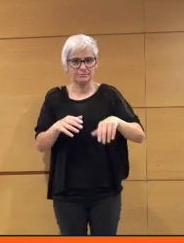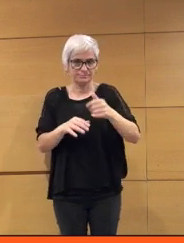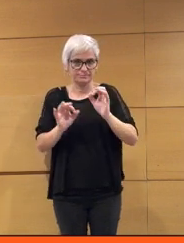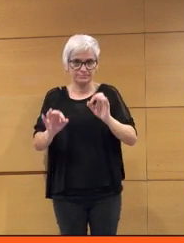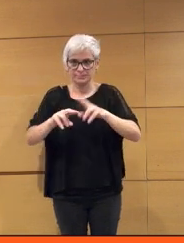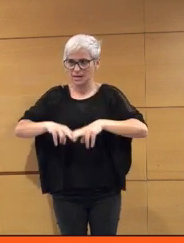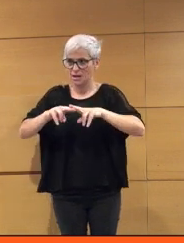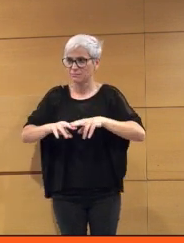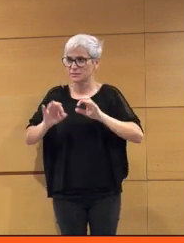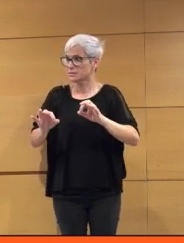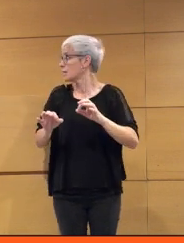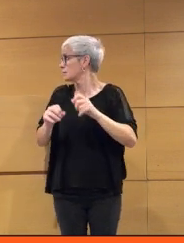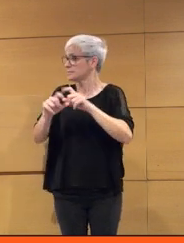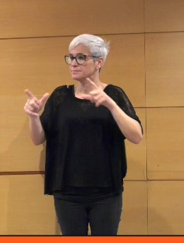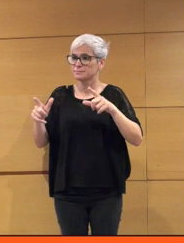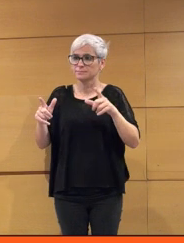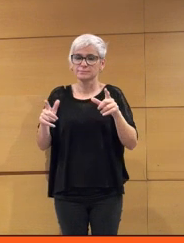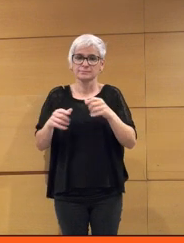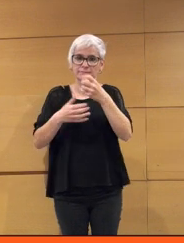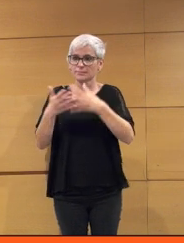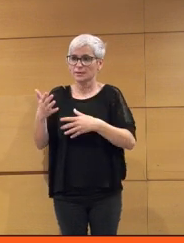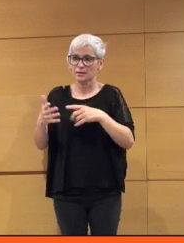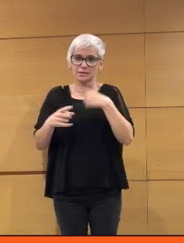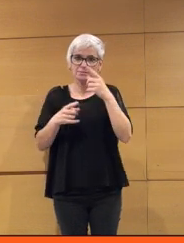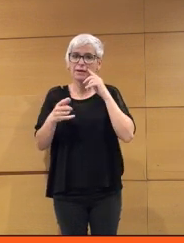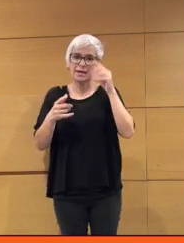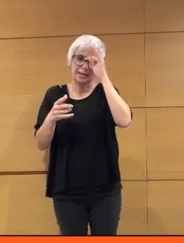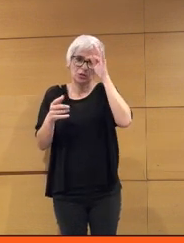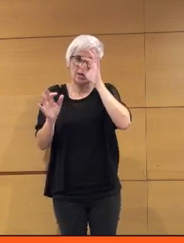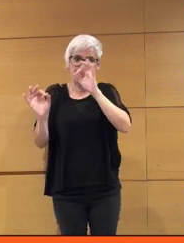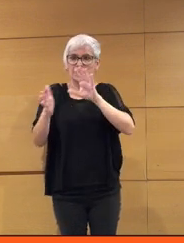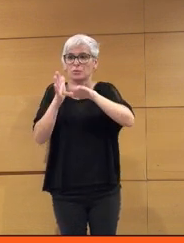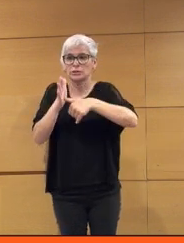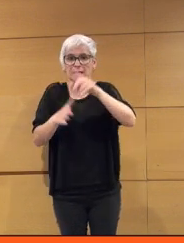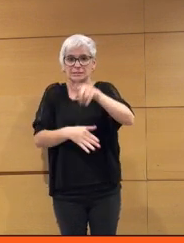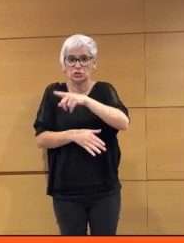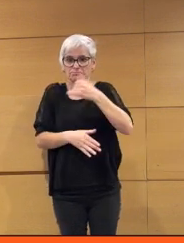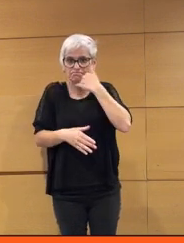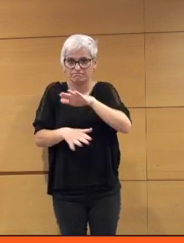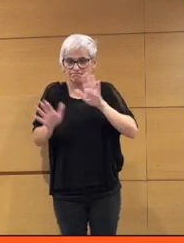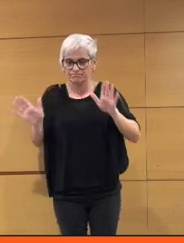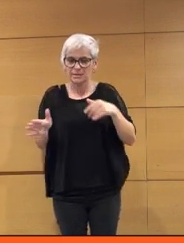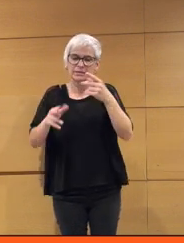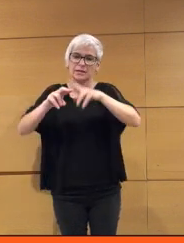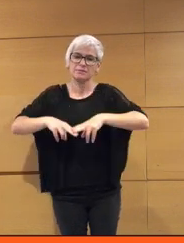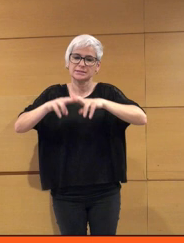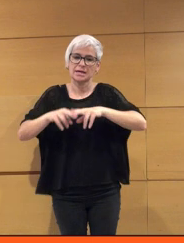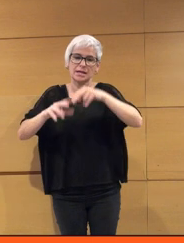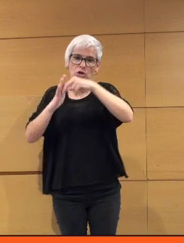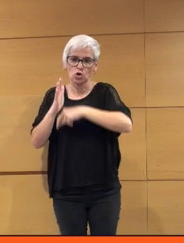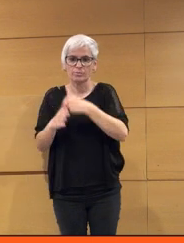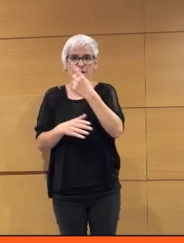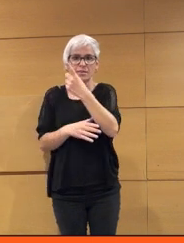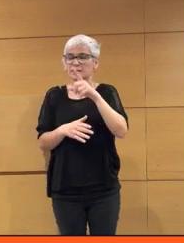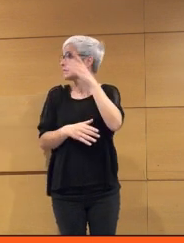això és la teoria, ja veurem si hi ha retards o no. S'està revisant una norma de 1761 de disseny per